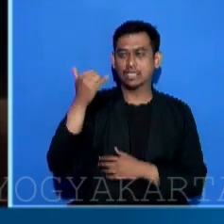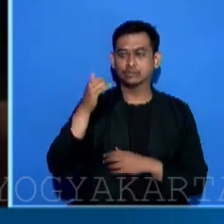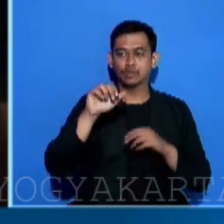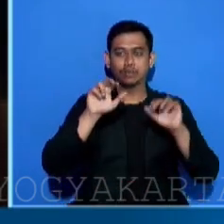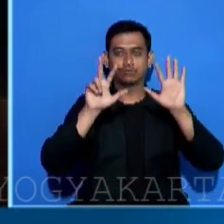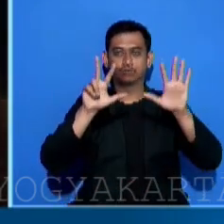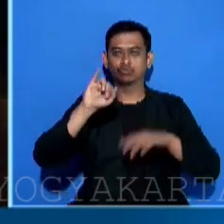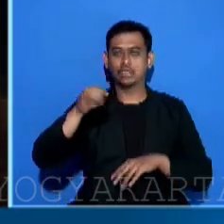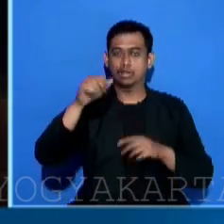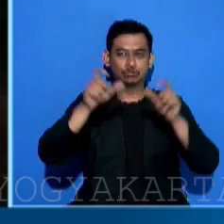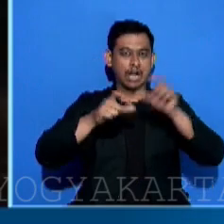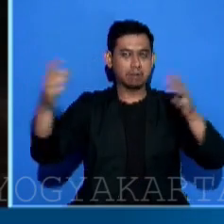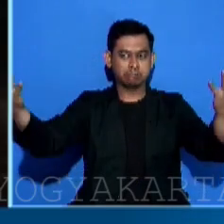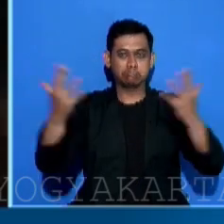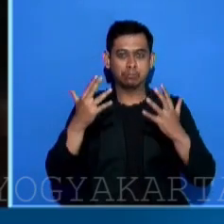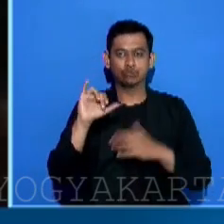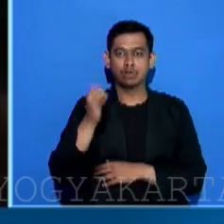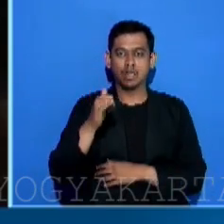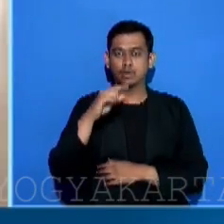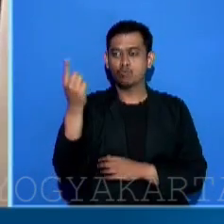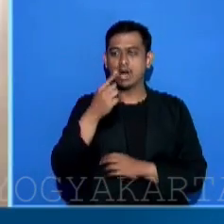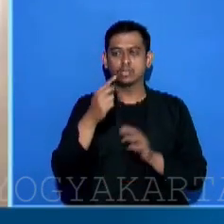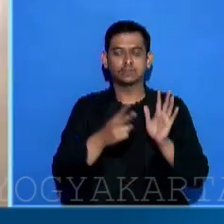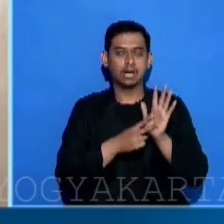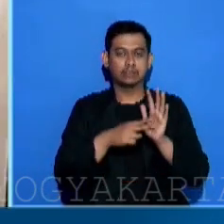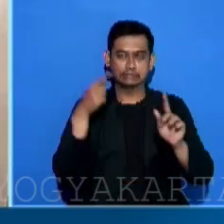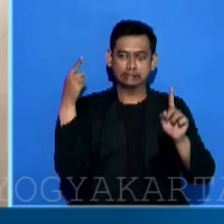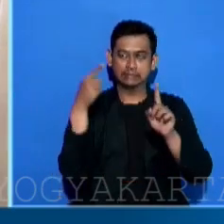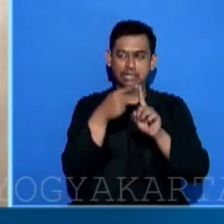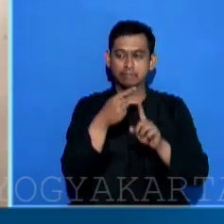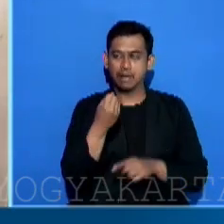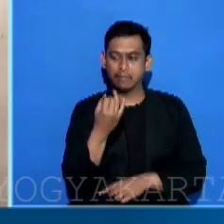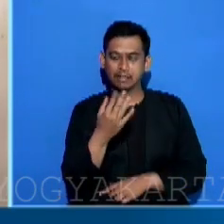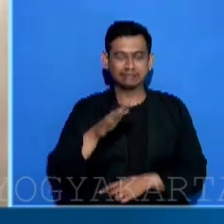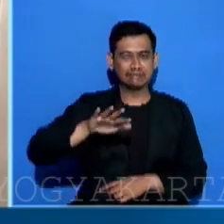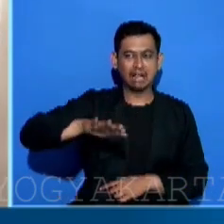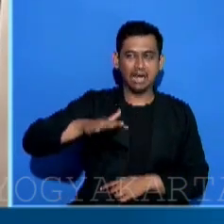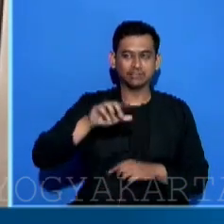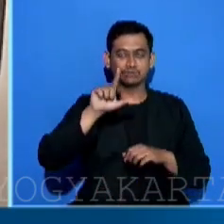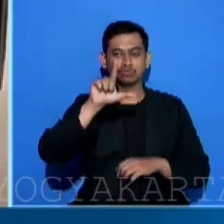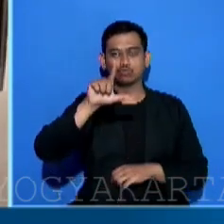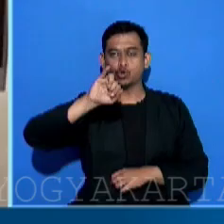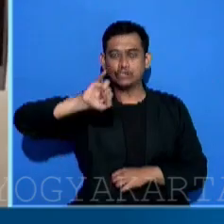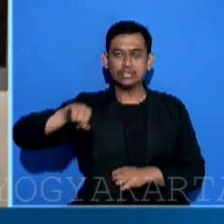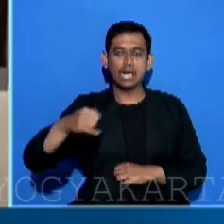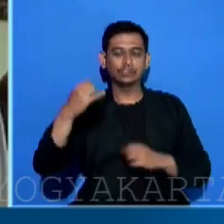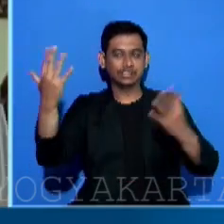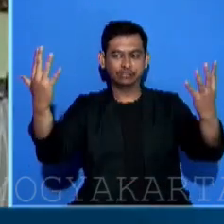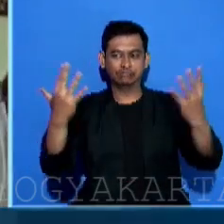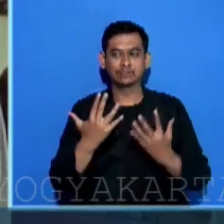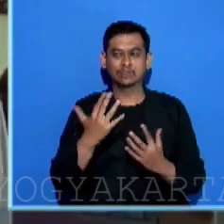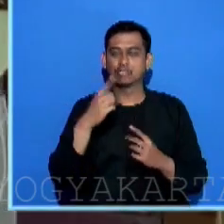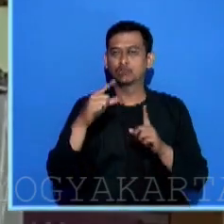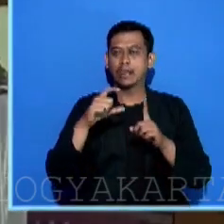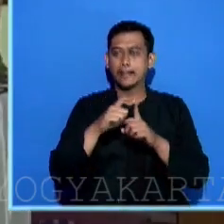juta orang. Di bulan November, target kunjungan masih berada di angka sekitar 7 juta wisatawan, sehingga bulan Desember